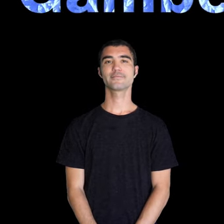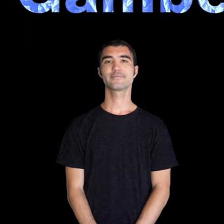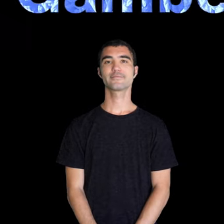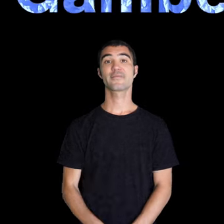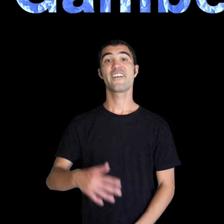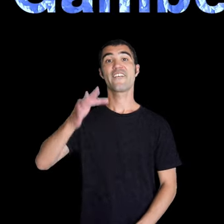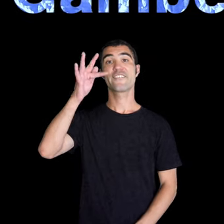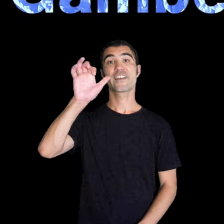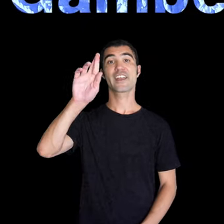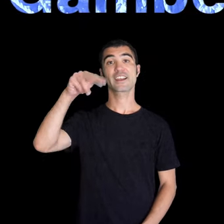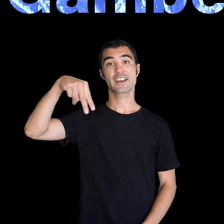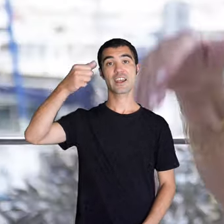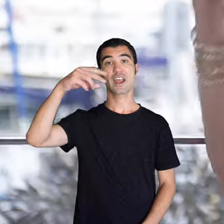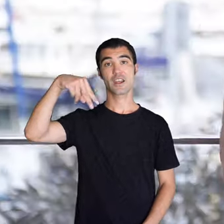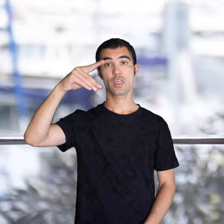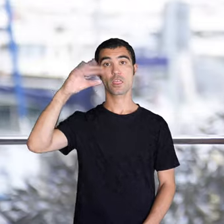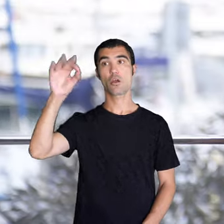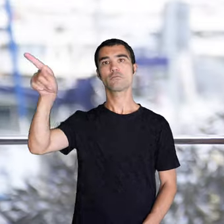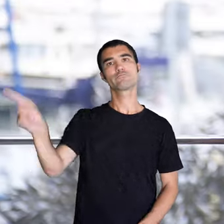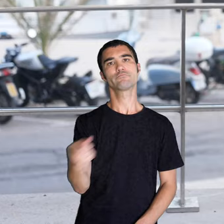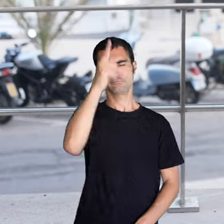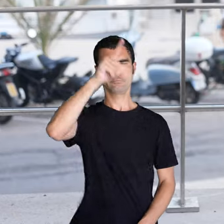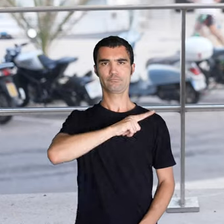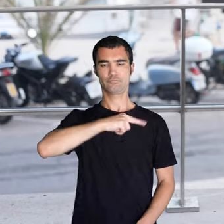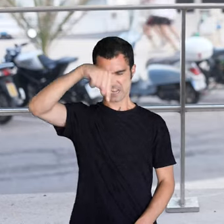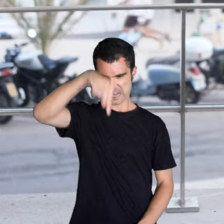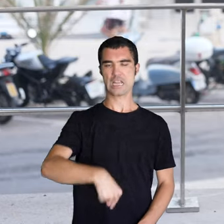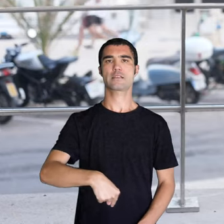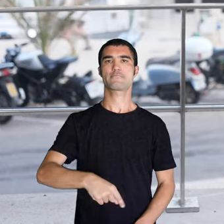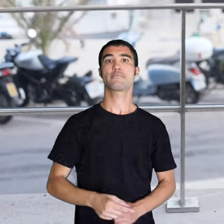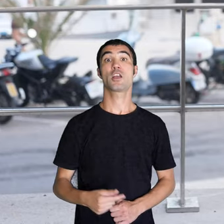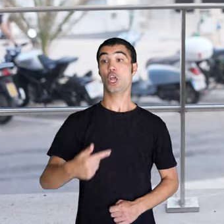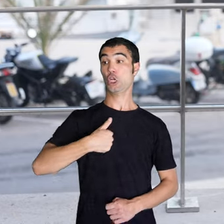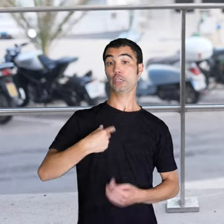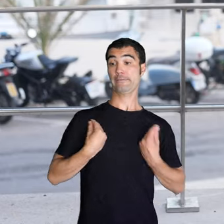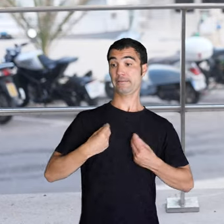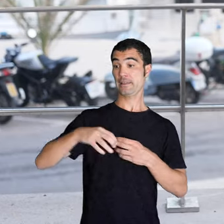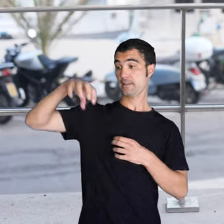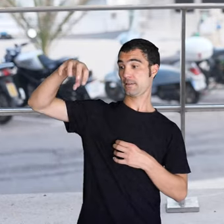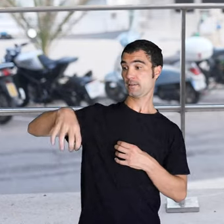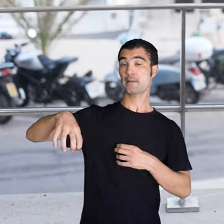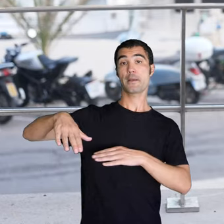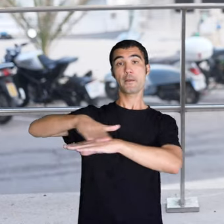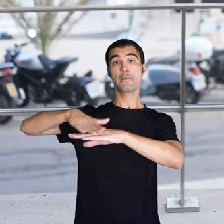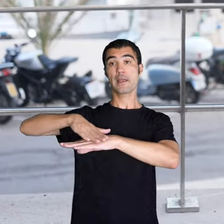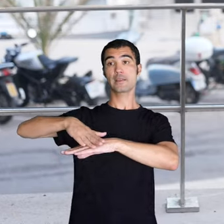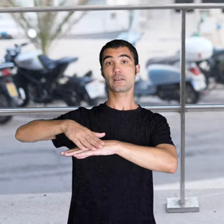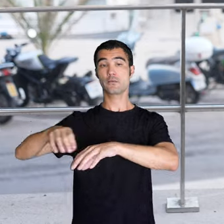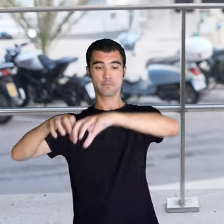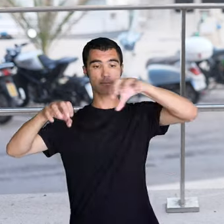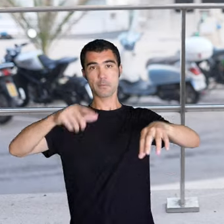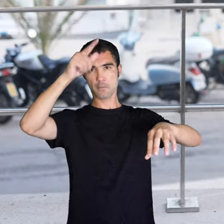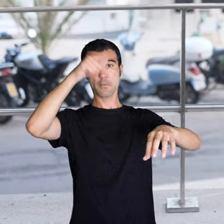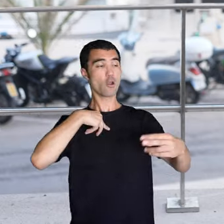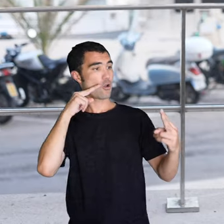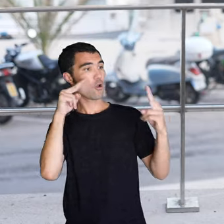En Fernando va fer el servici aquí. I mira tu, nosaltres vivíem aquí, això era la base, ni me coneixia jo, ni jo el